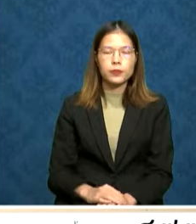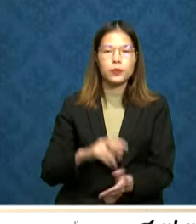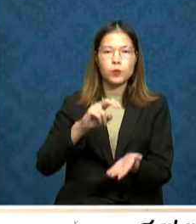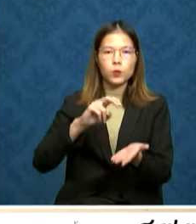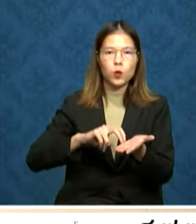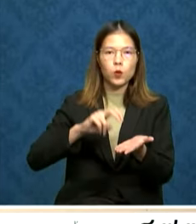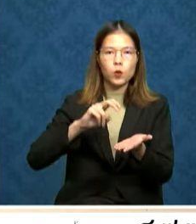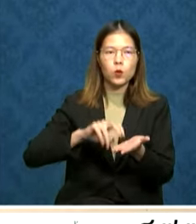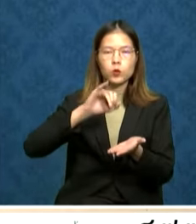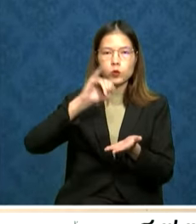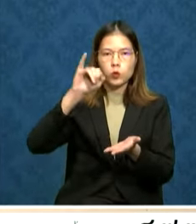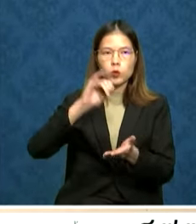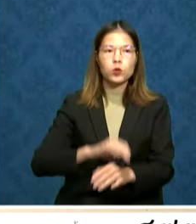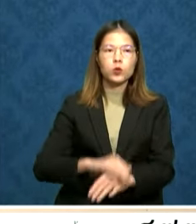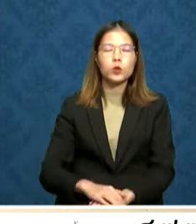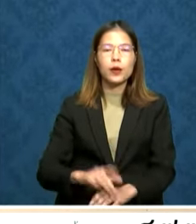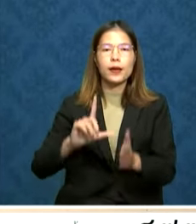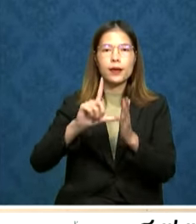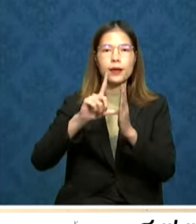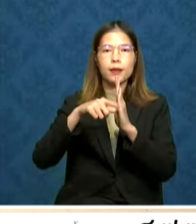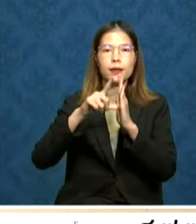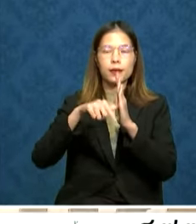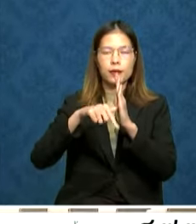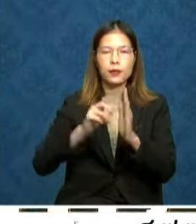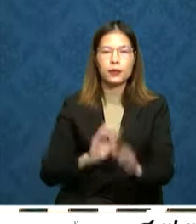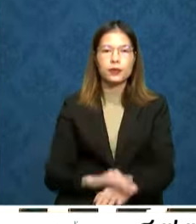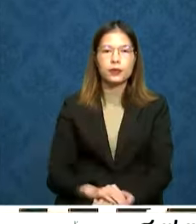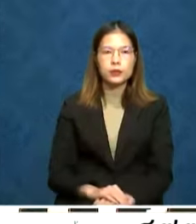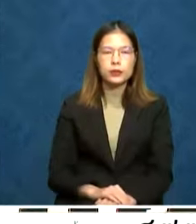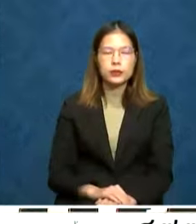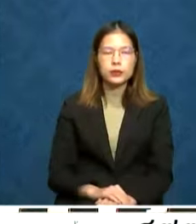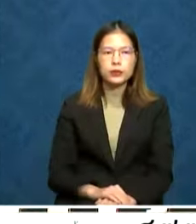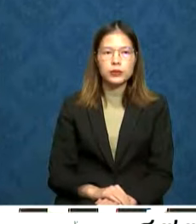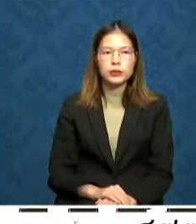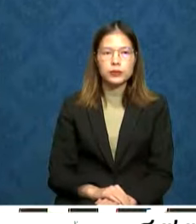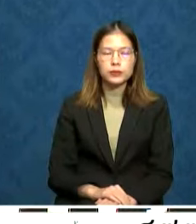บ เจินทานเลขาครับ